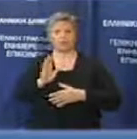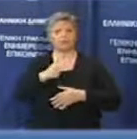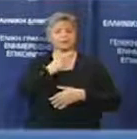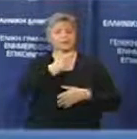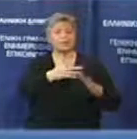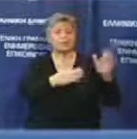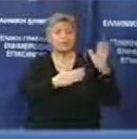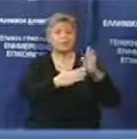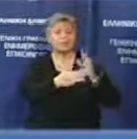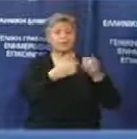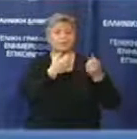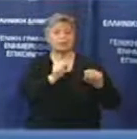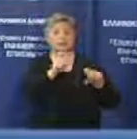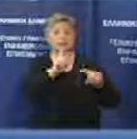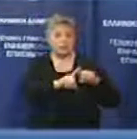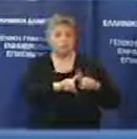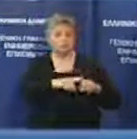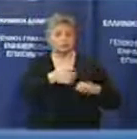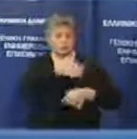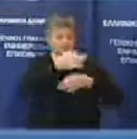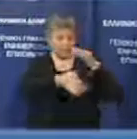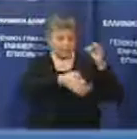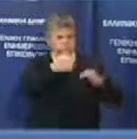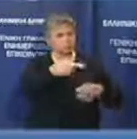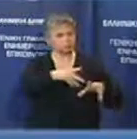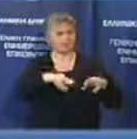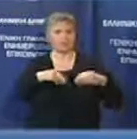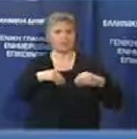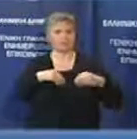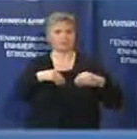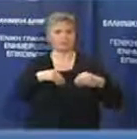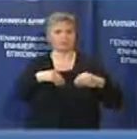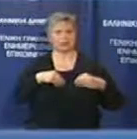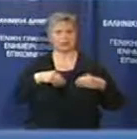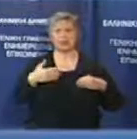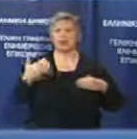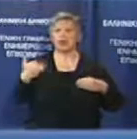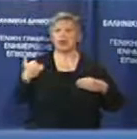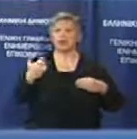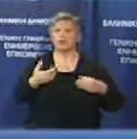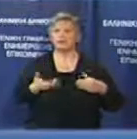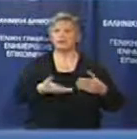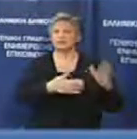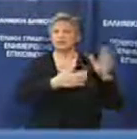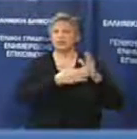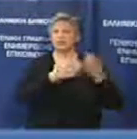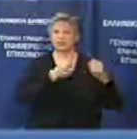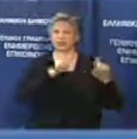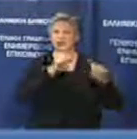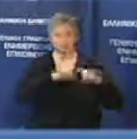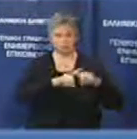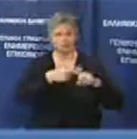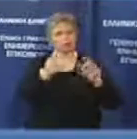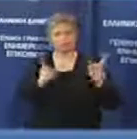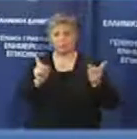μπαίνει τέτοιο ζήτημα. Σας είπα ότι ο κύριος Καμένος βρέθηκε πριν από λίγο στο Μέγαρο Μαξίμου, συνομίλησαν και είπαν ακριβώς